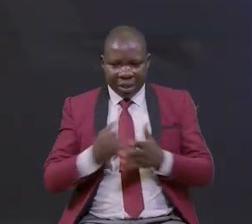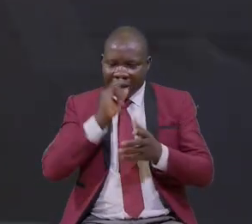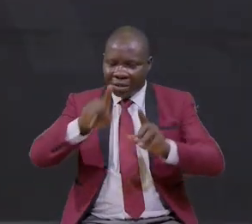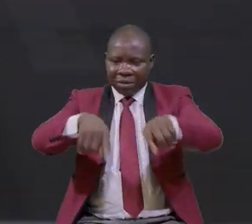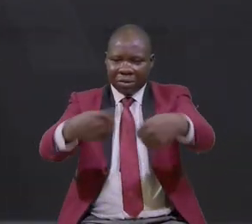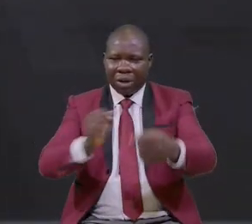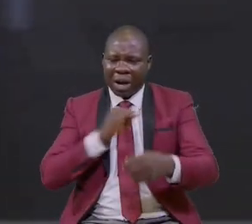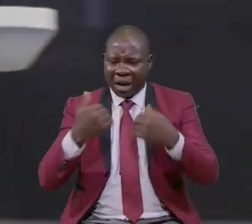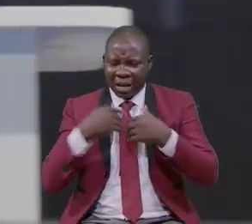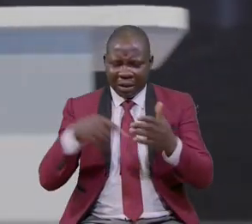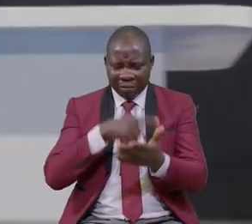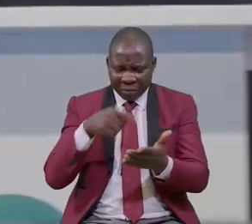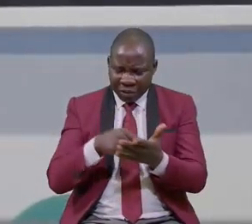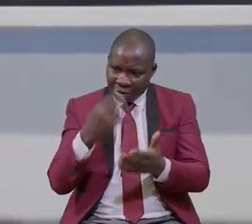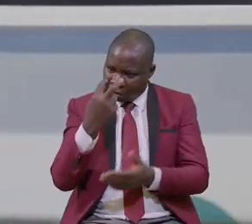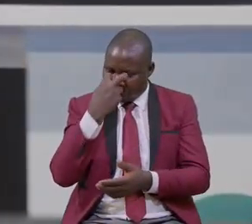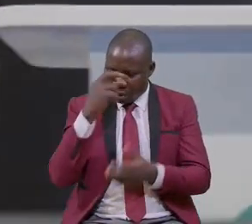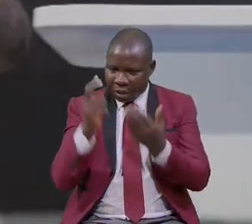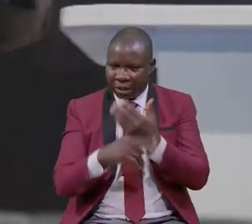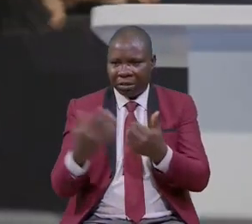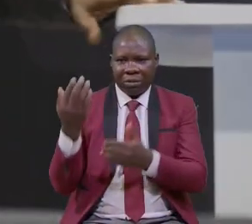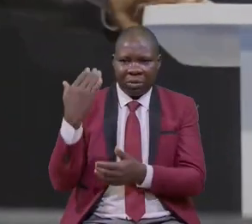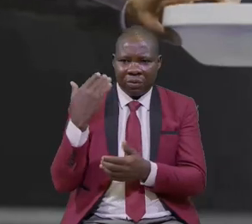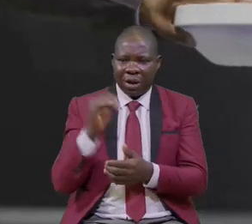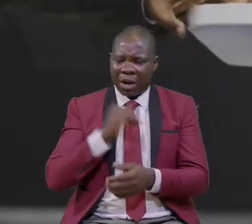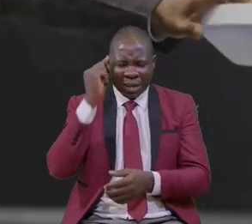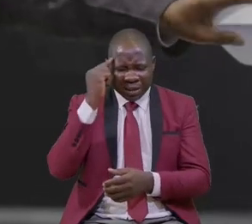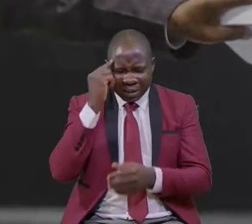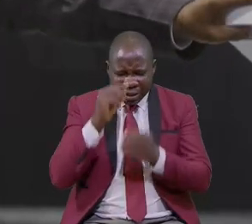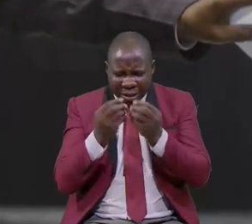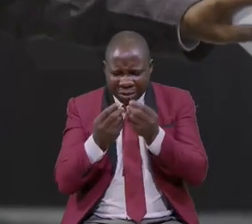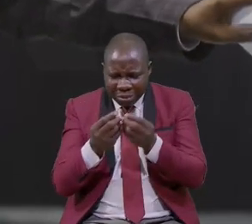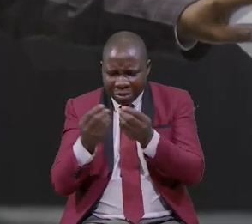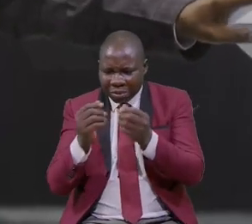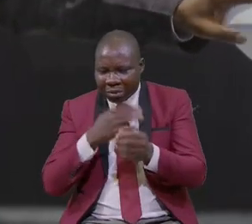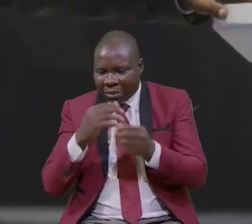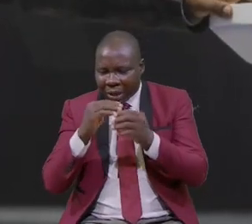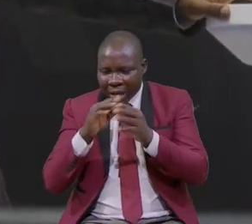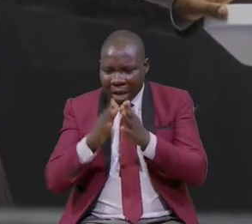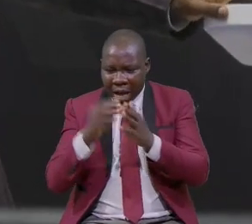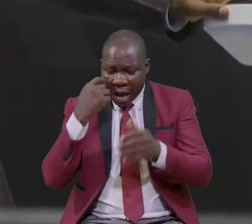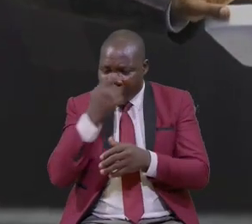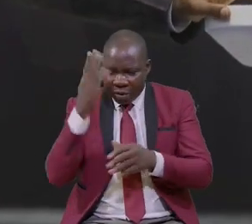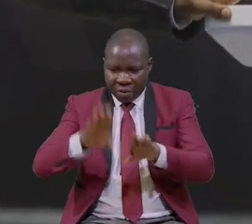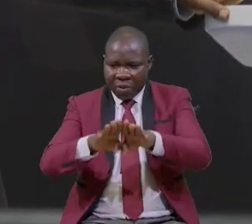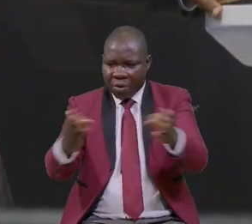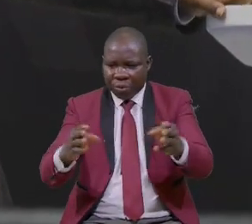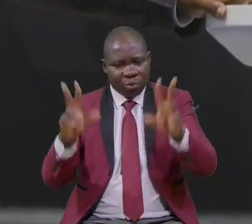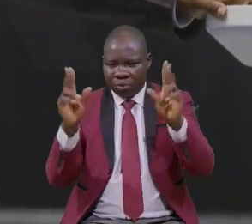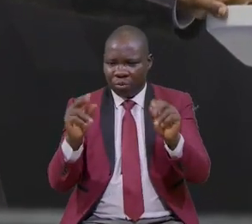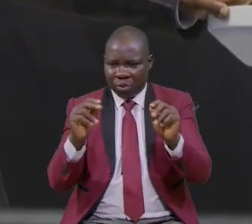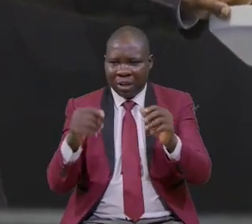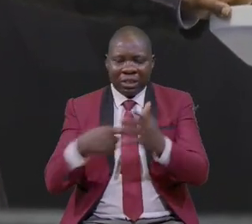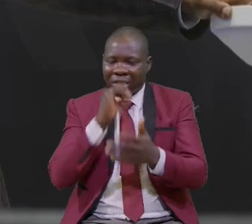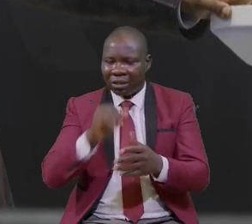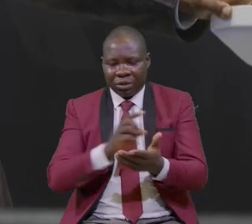avant j'ai crois que c'est un peu un peu que ça va partir que mes yeux vont s'ouvrir non ceci est surnaturel c'estsi surnaturel